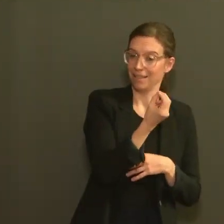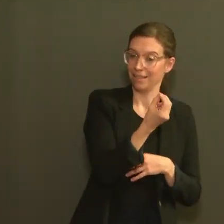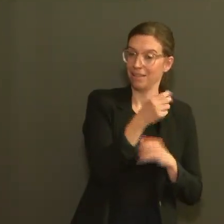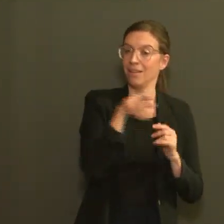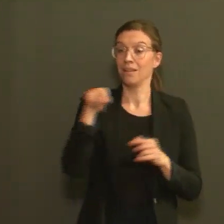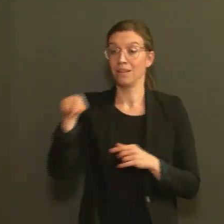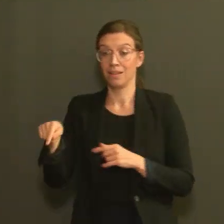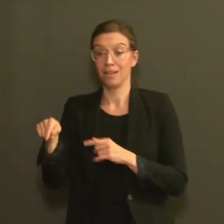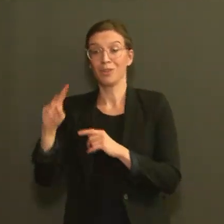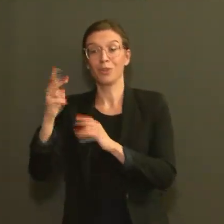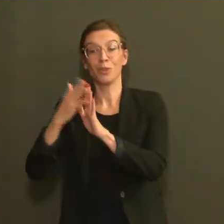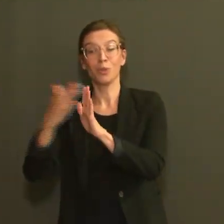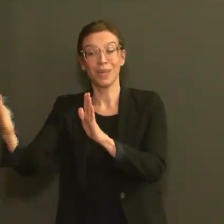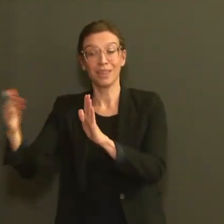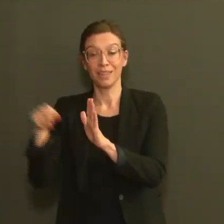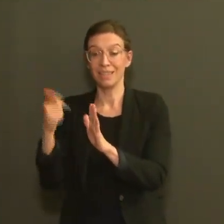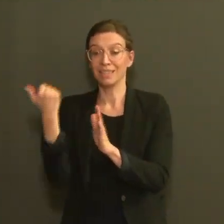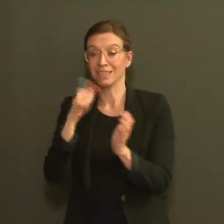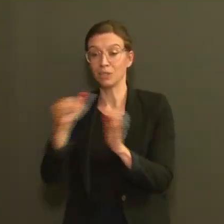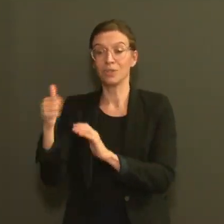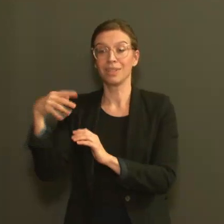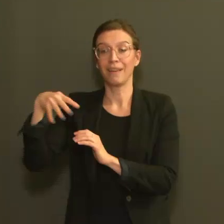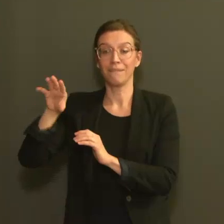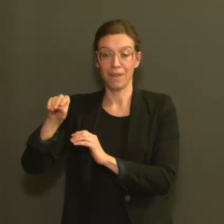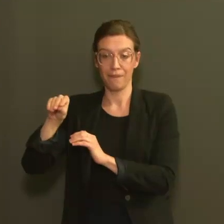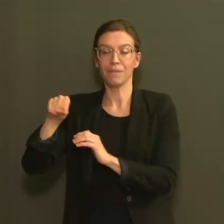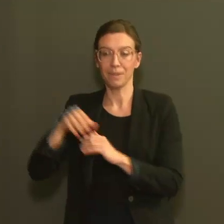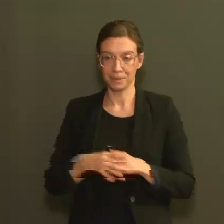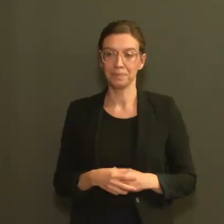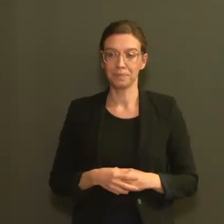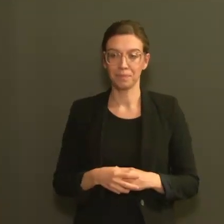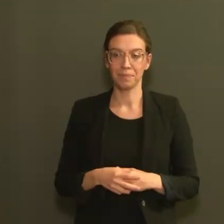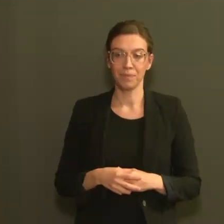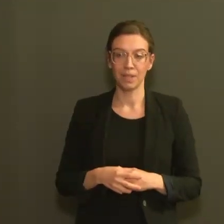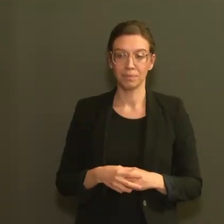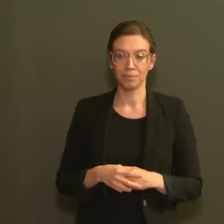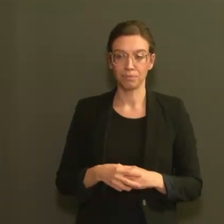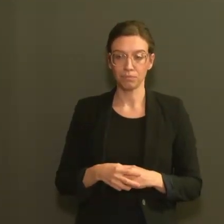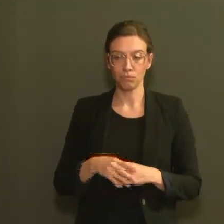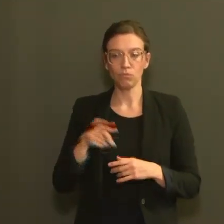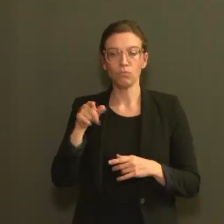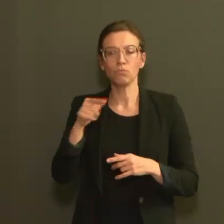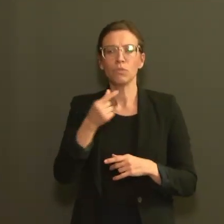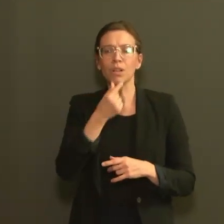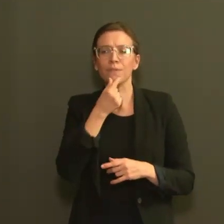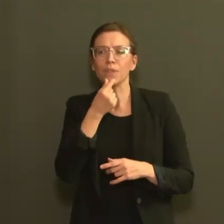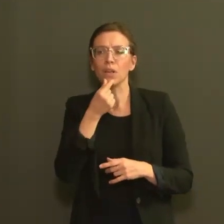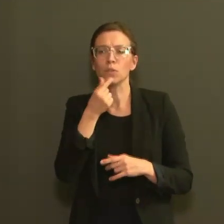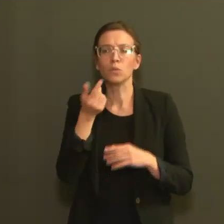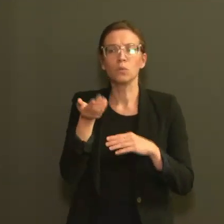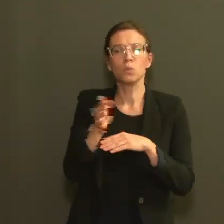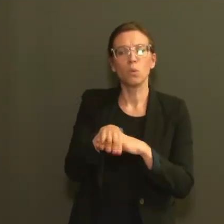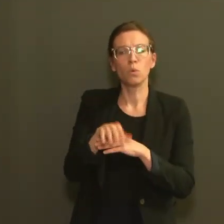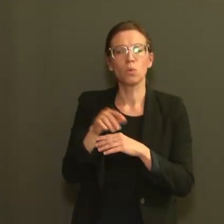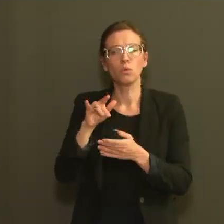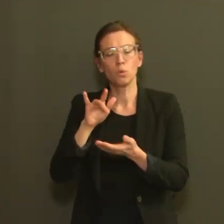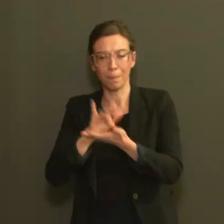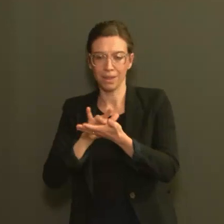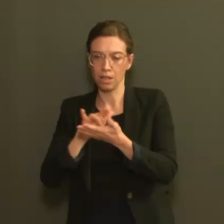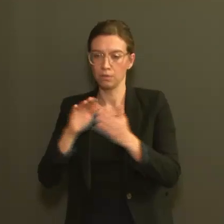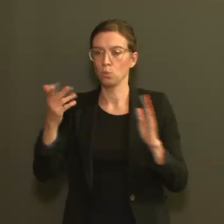De gemiddelde leeftijd van de overleden personen is wat gezakt, maar het betreft nog altijd vooral mensen van boven